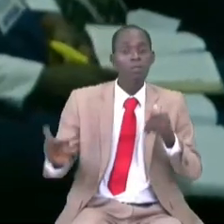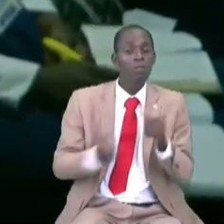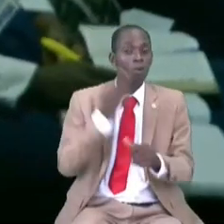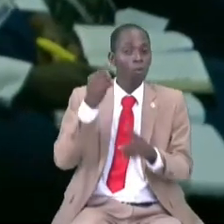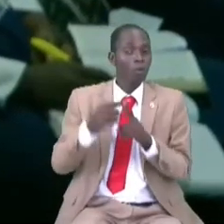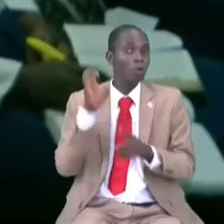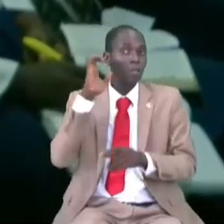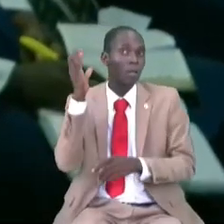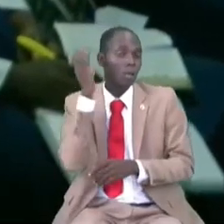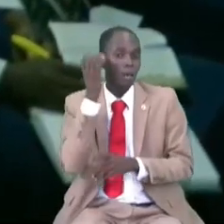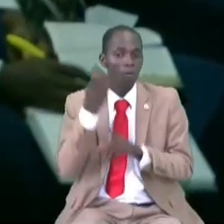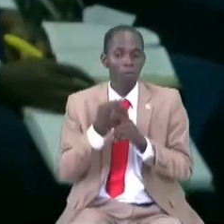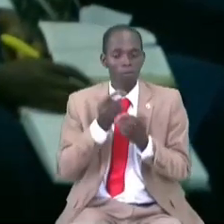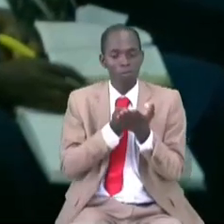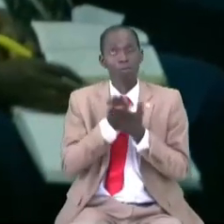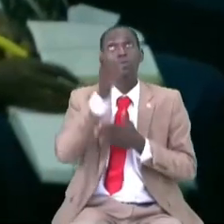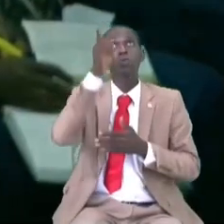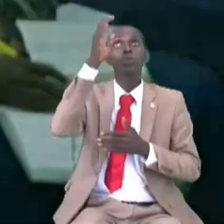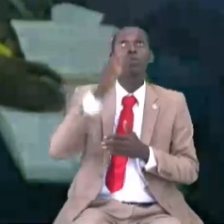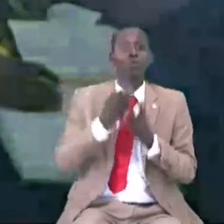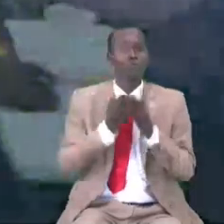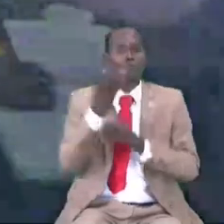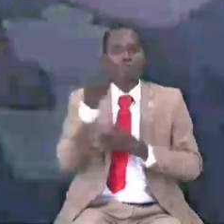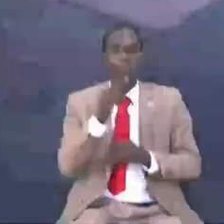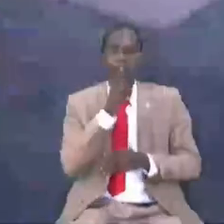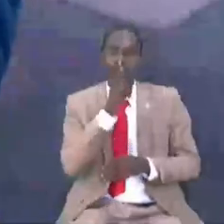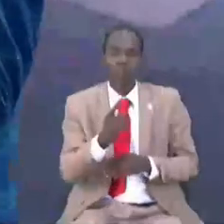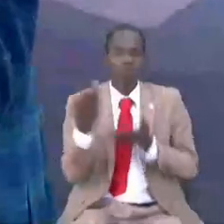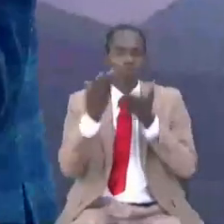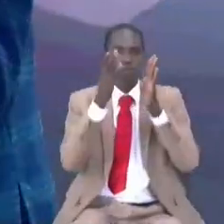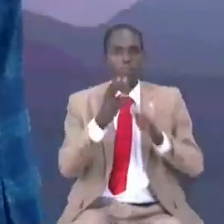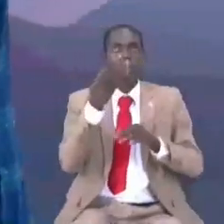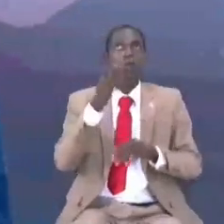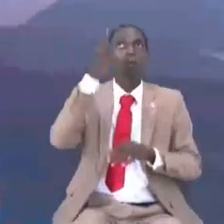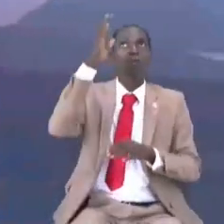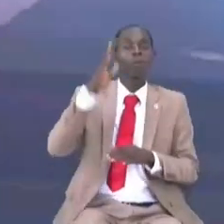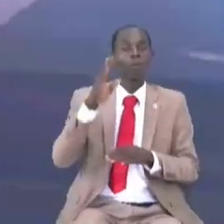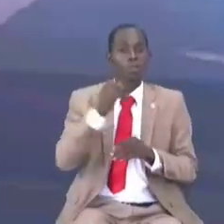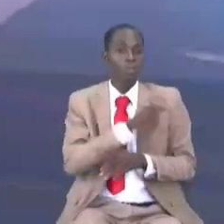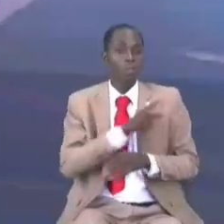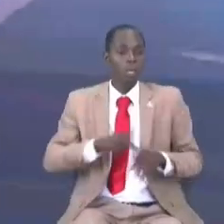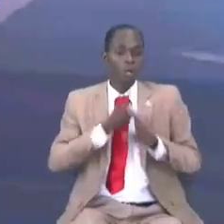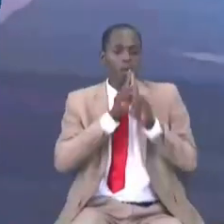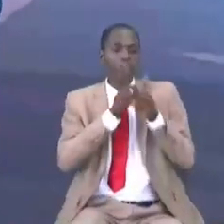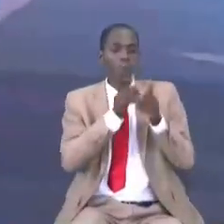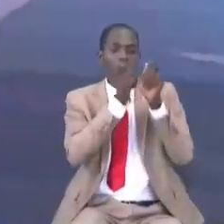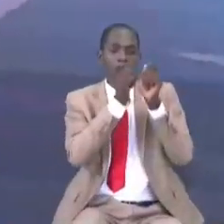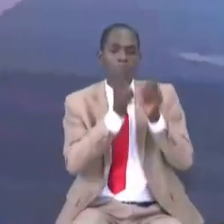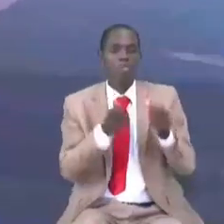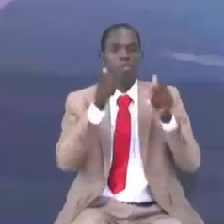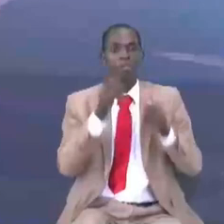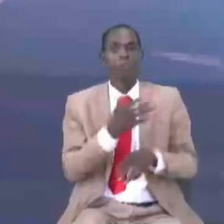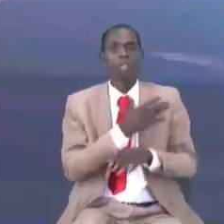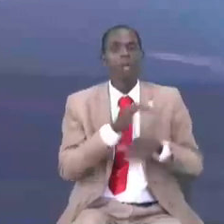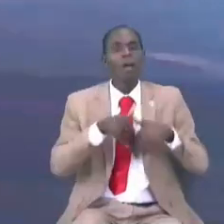Dieu, par le vrai serviteur de Dieu, il a répondu immédiatement. Combien de personnes vienne à